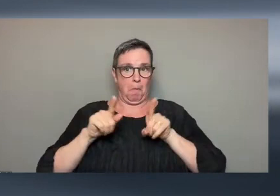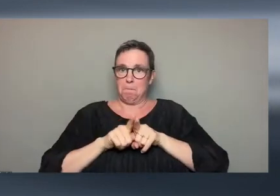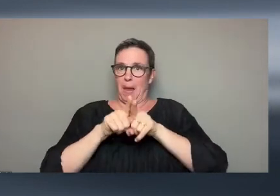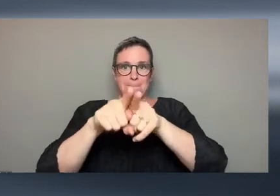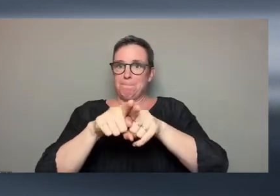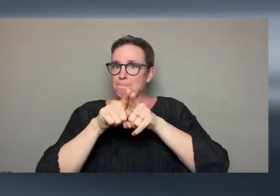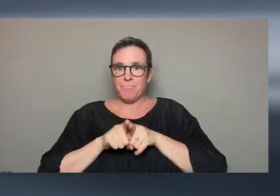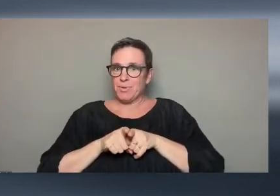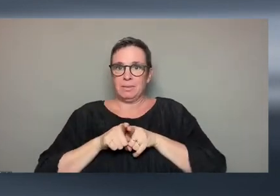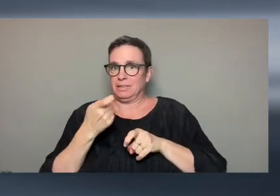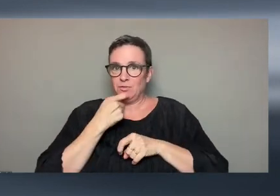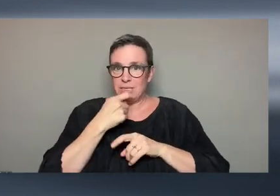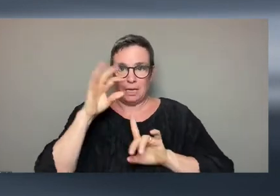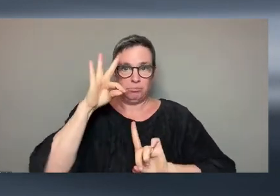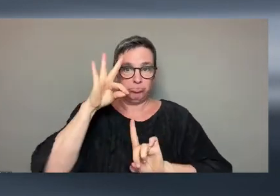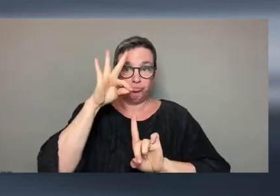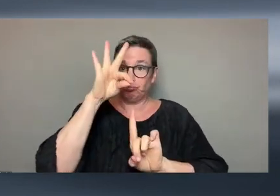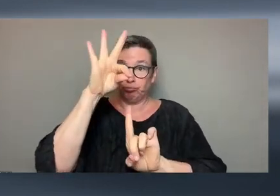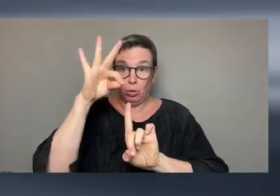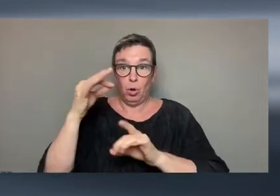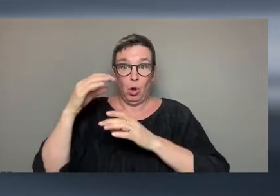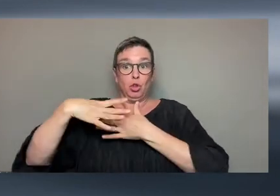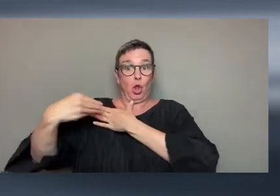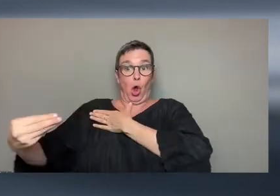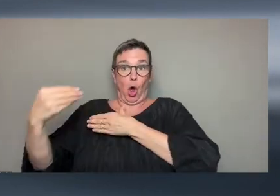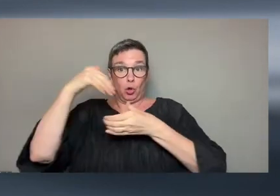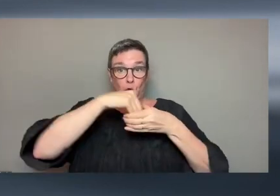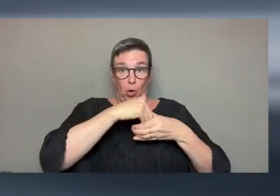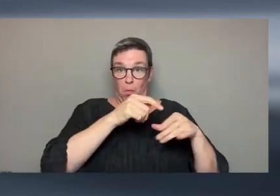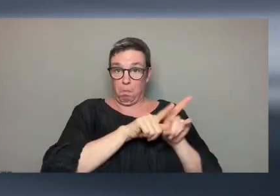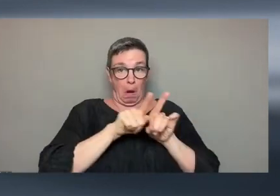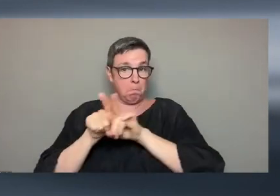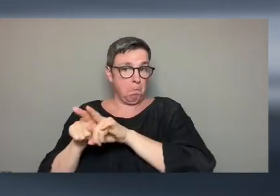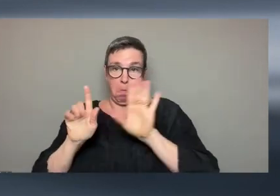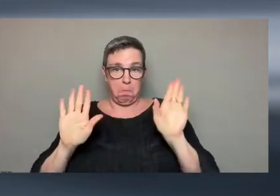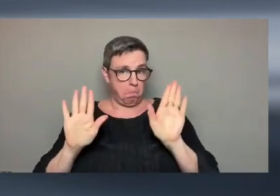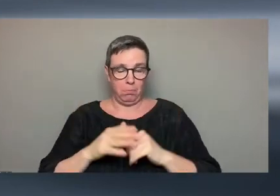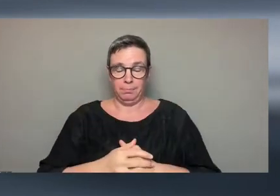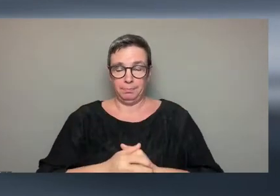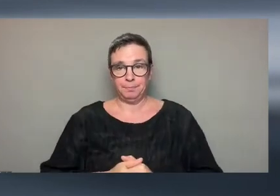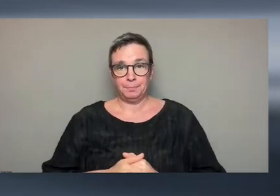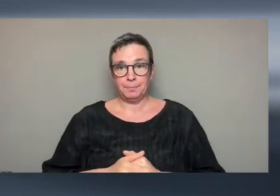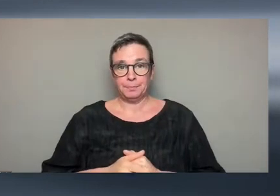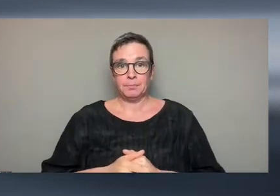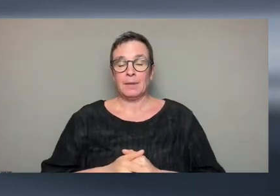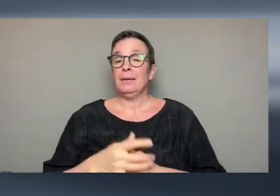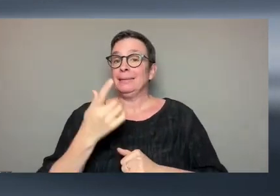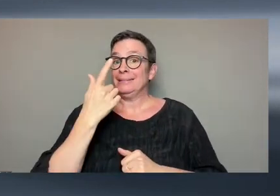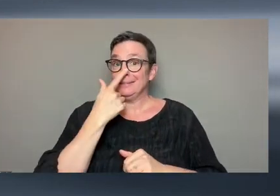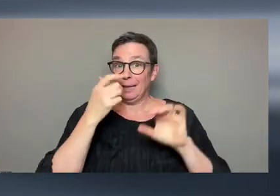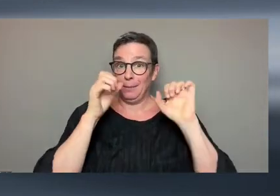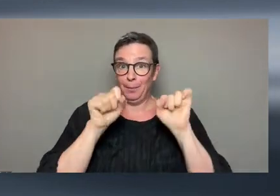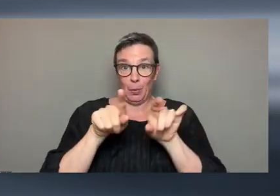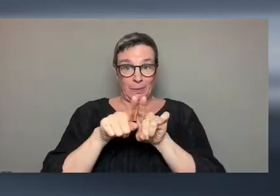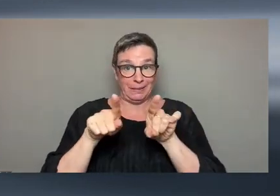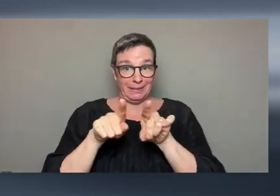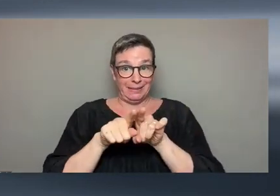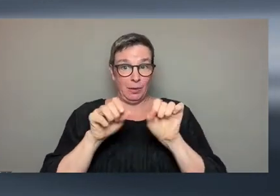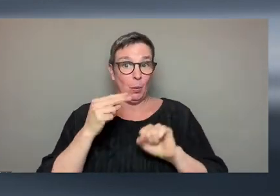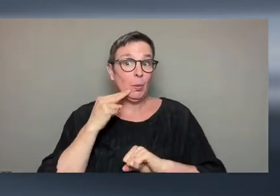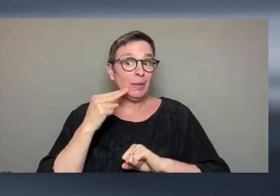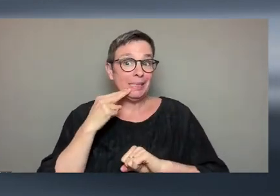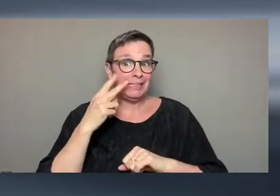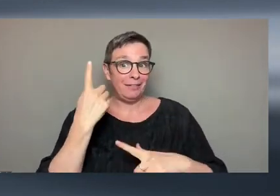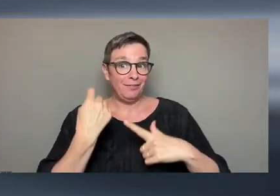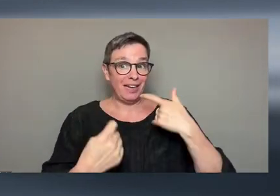est capable de gérer les deux environnements de la même manière. Ce qui nous permet ensuite d'utiliser cette